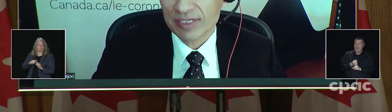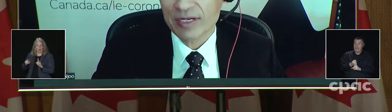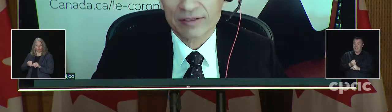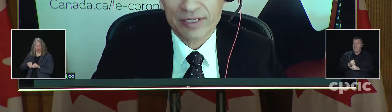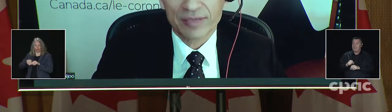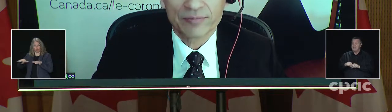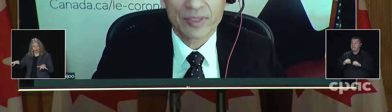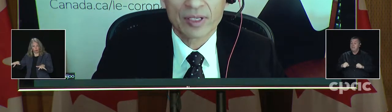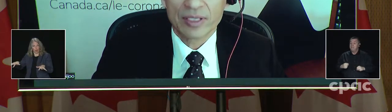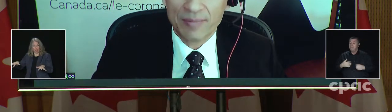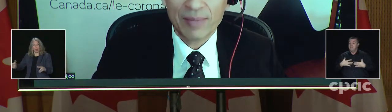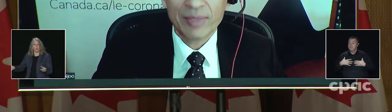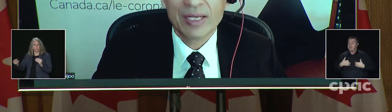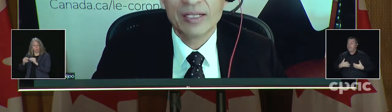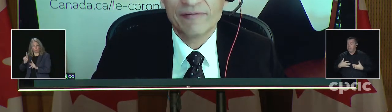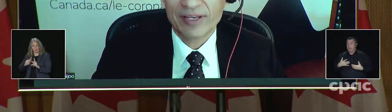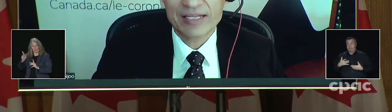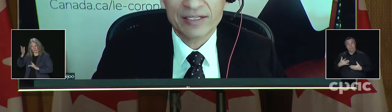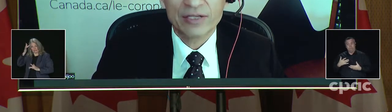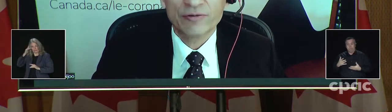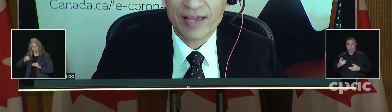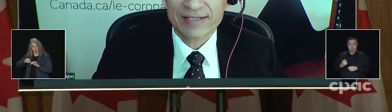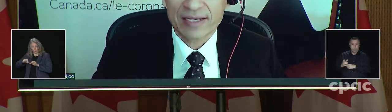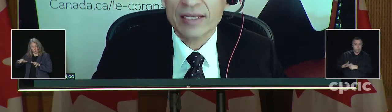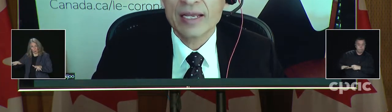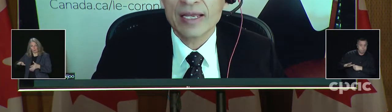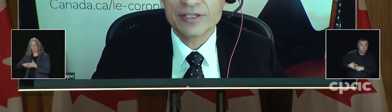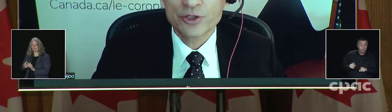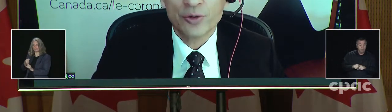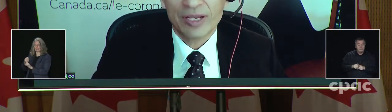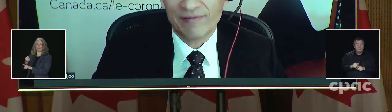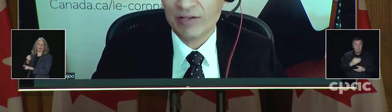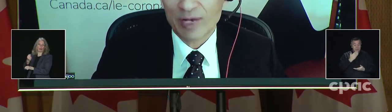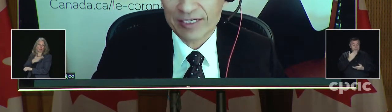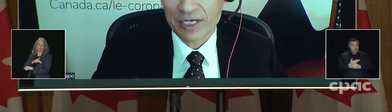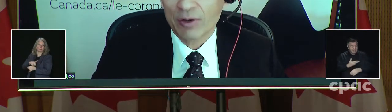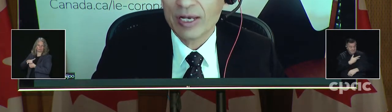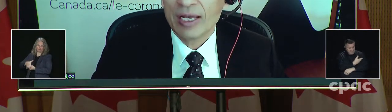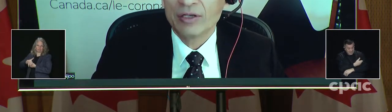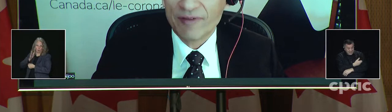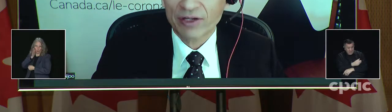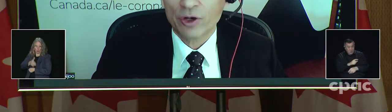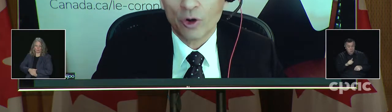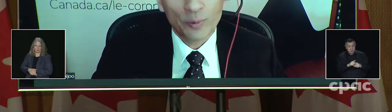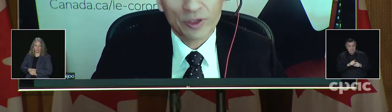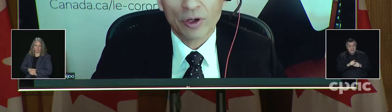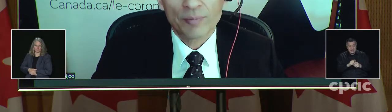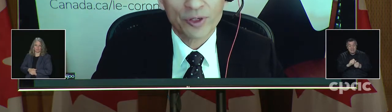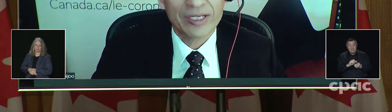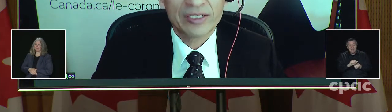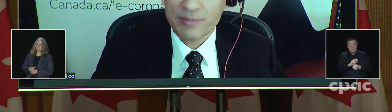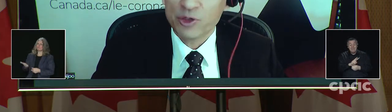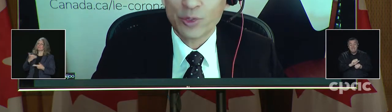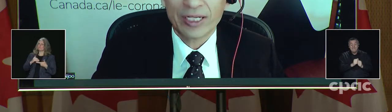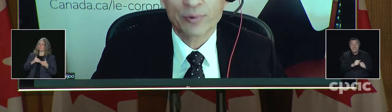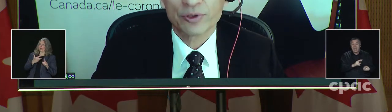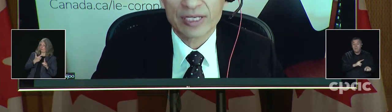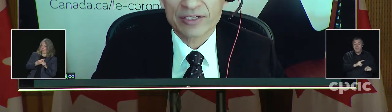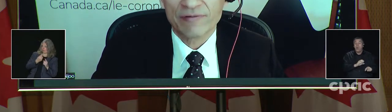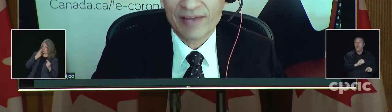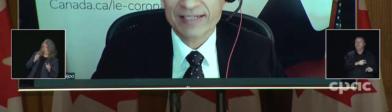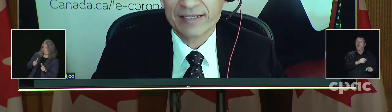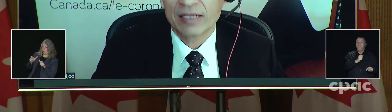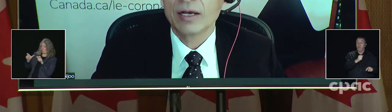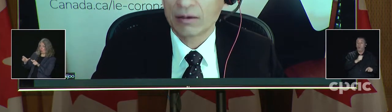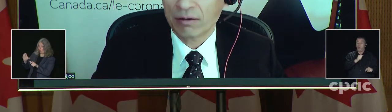système de santé. De même, l'efficacité du vaccin est sous évaluation. Le variant Omicron pourrait diminuer la